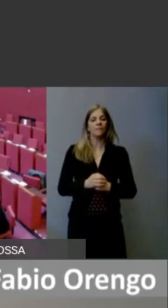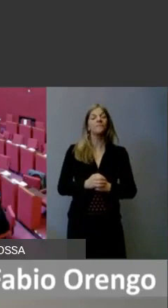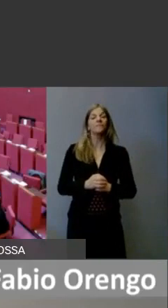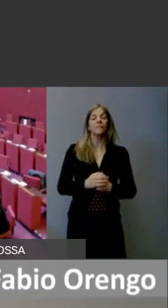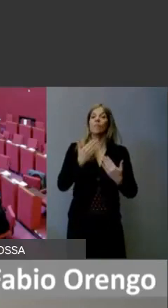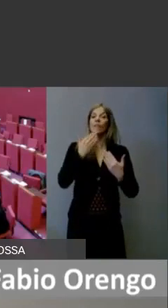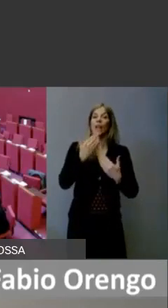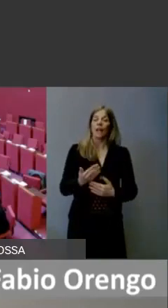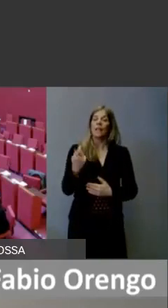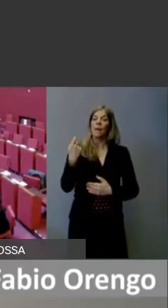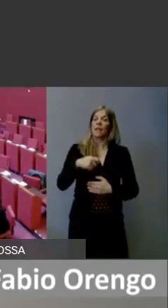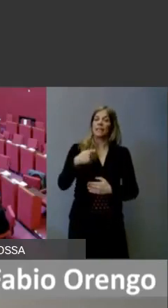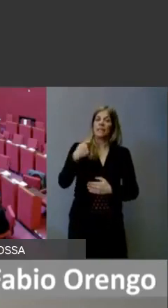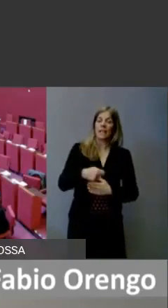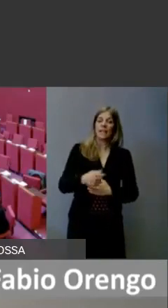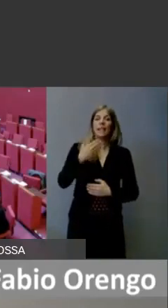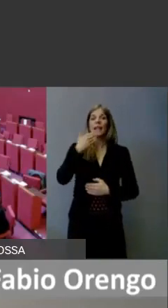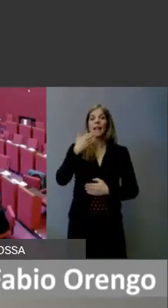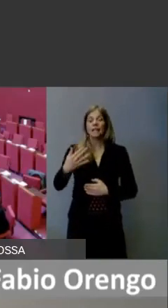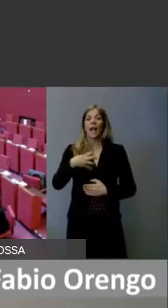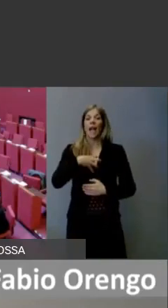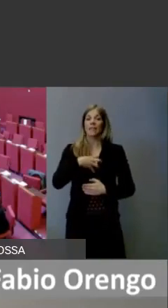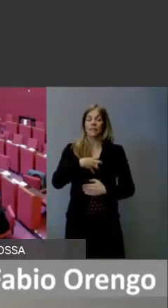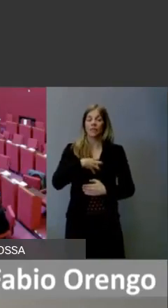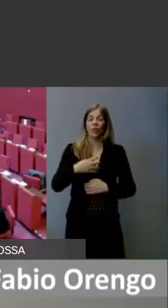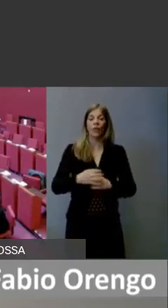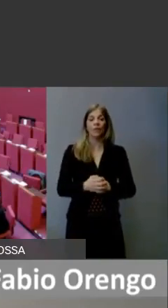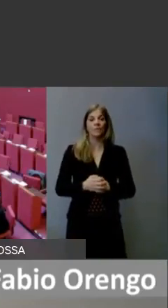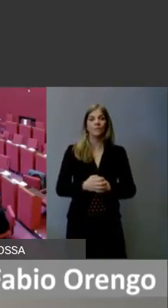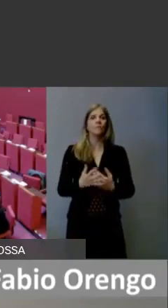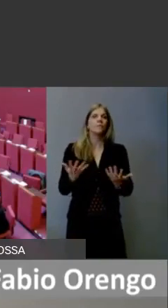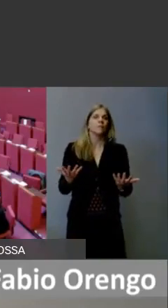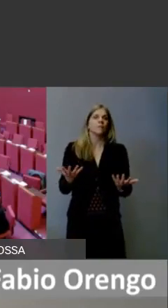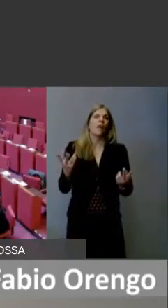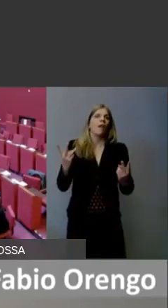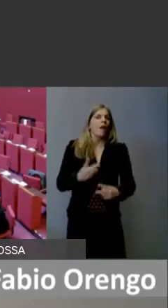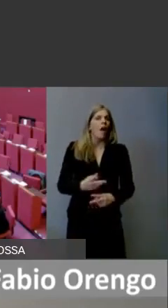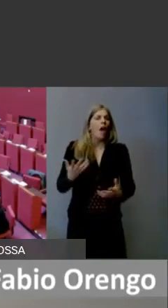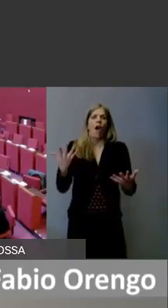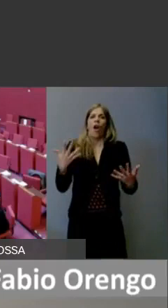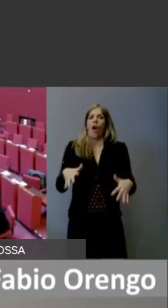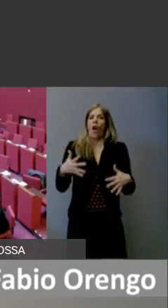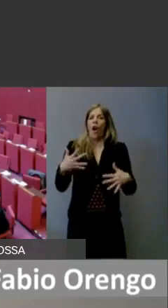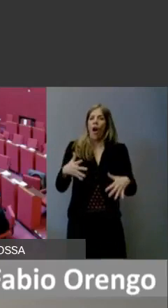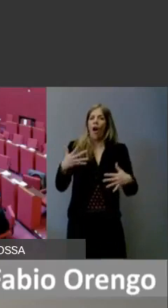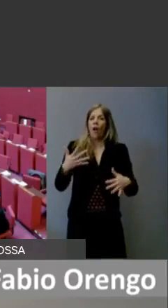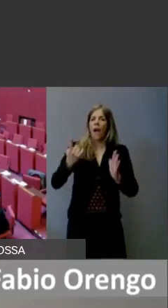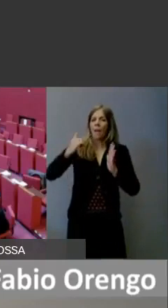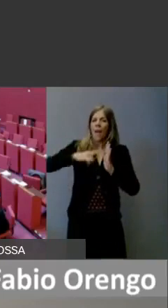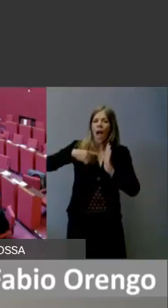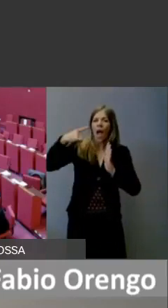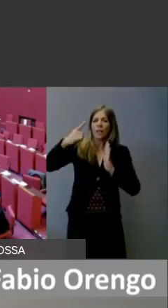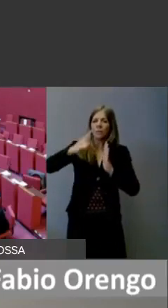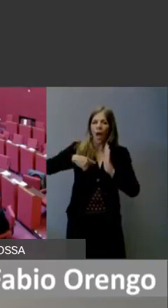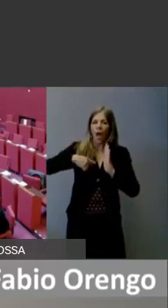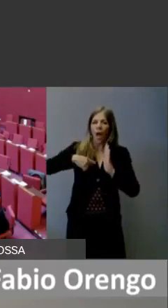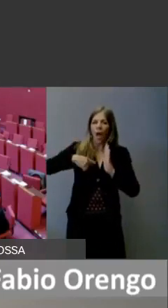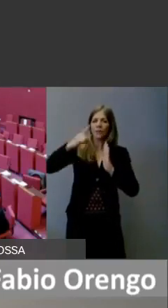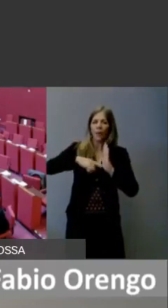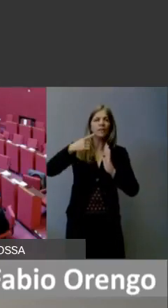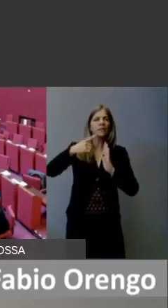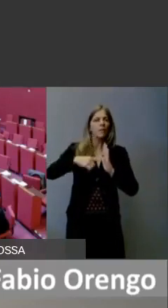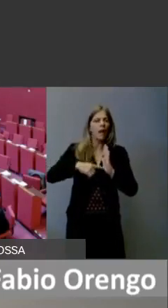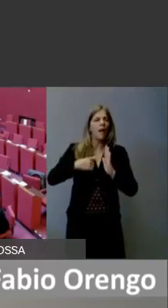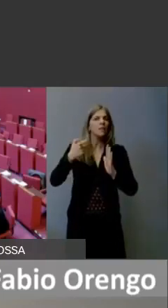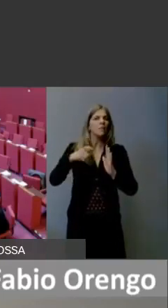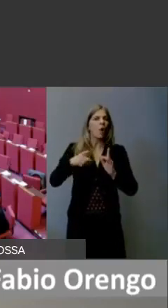Grazie Presidente, grazie Assessore. Ormai da lunghi mesi, in seguito all'aumento delle lavorazioni di materiali